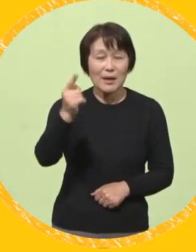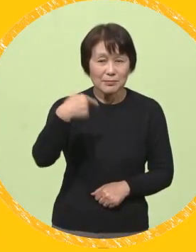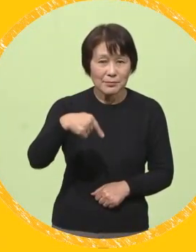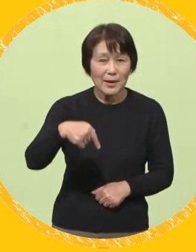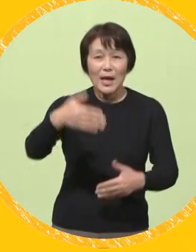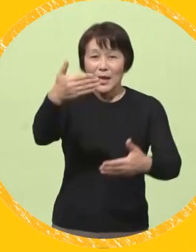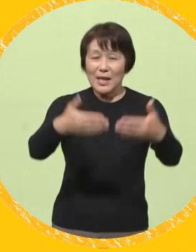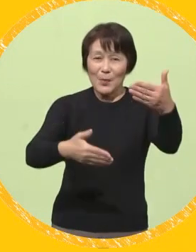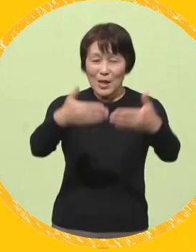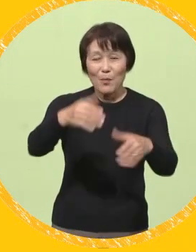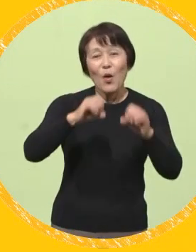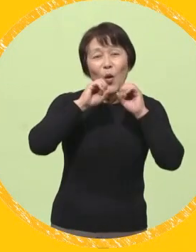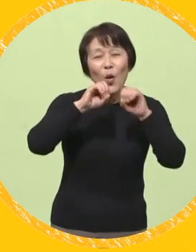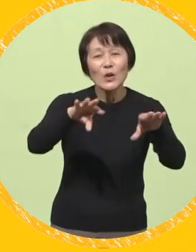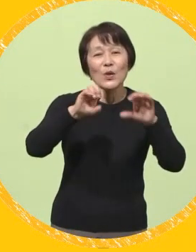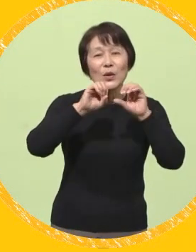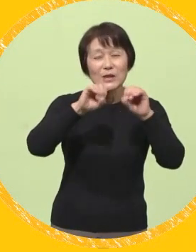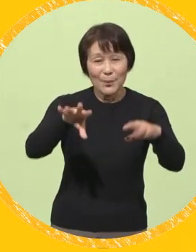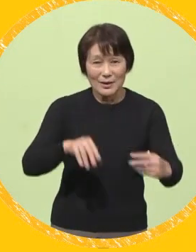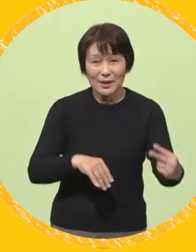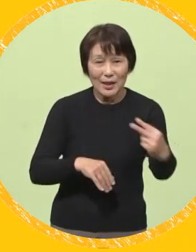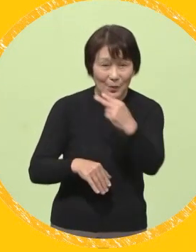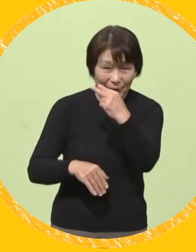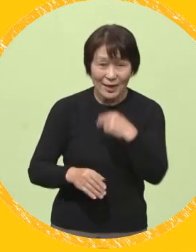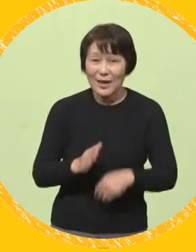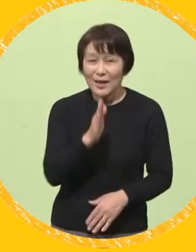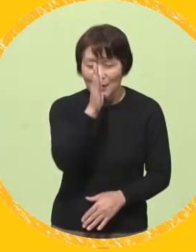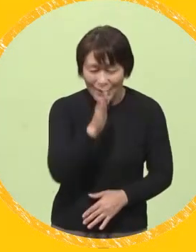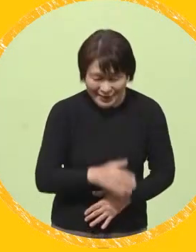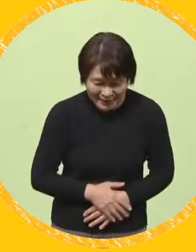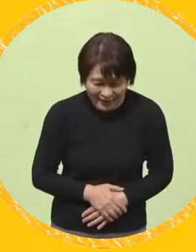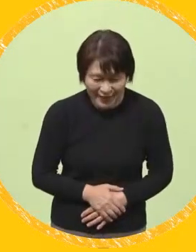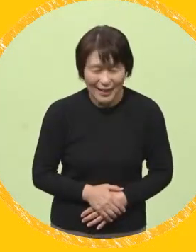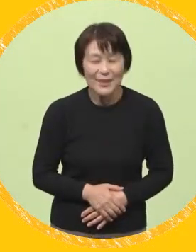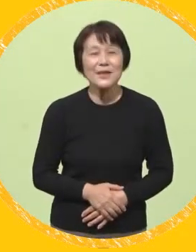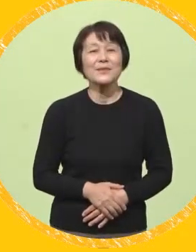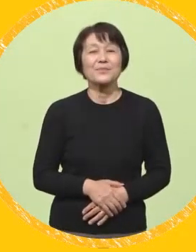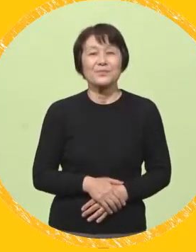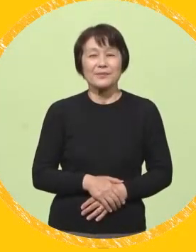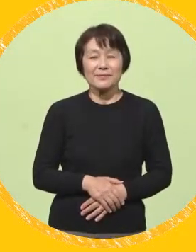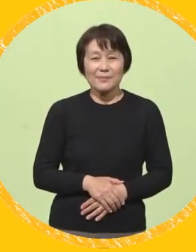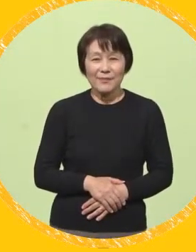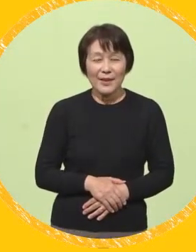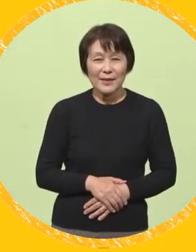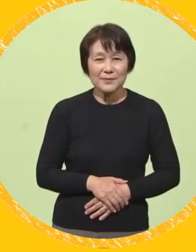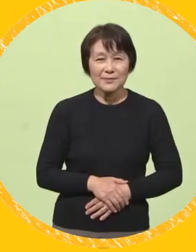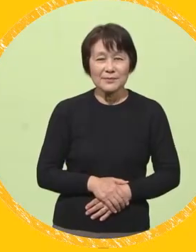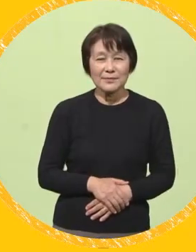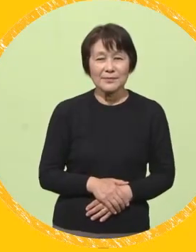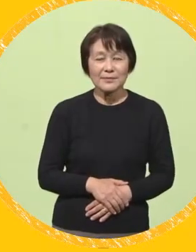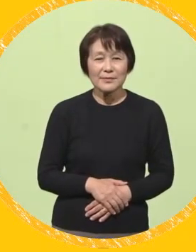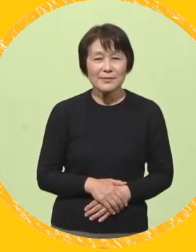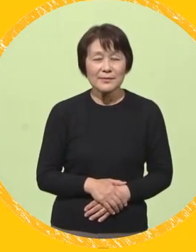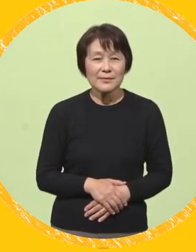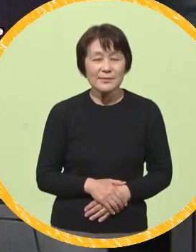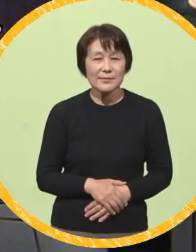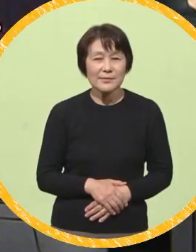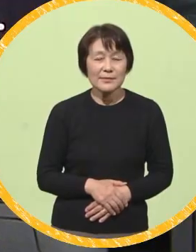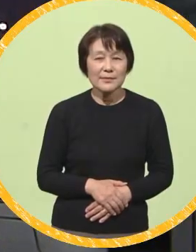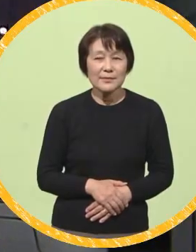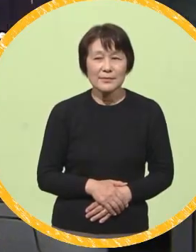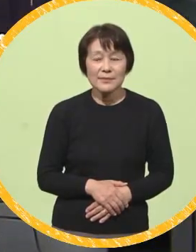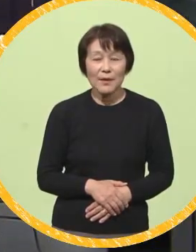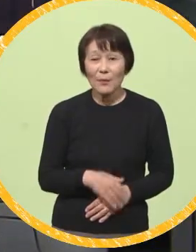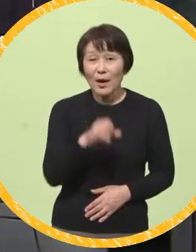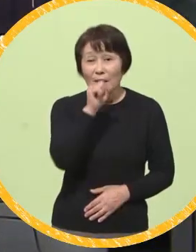からね、ぜひ見てください。 ライバルでしょ、かなふるのも。 いろんなかなちゃん TV、 仲間でしょ、苦ししてるし。 いや、